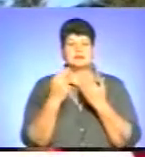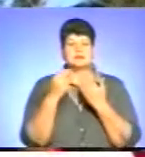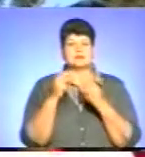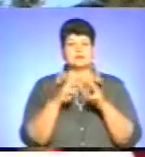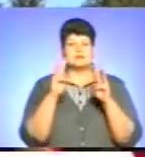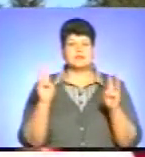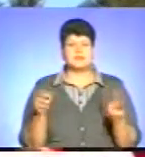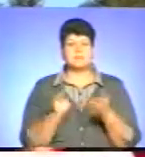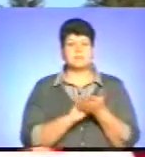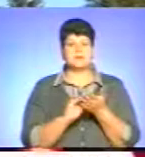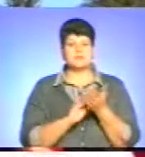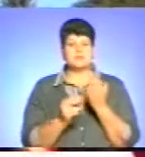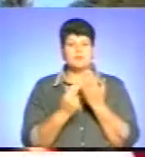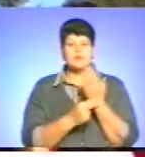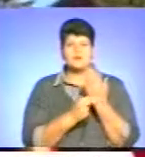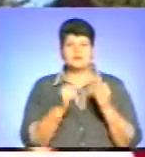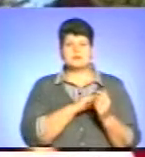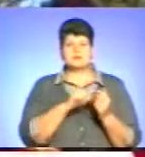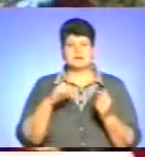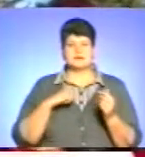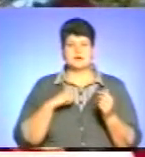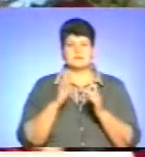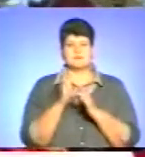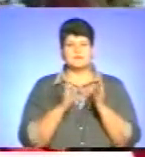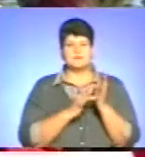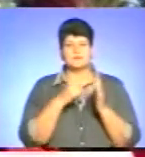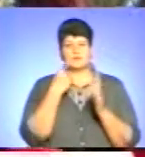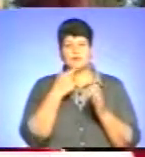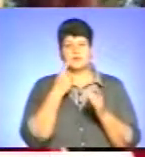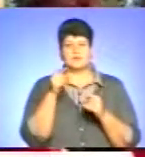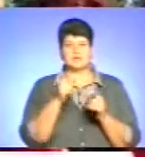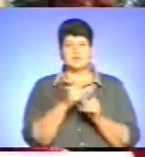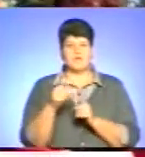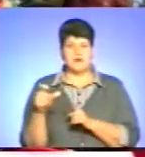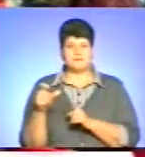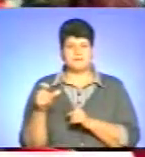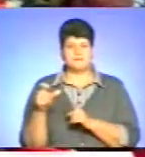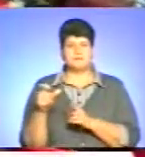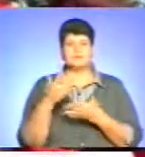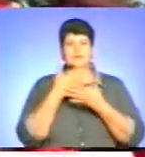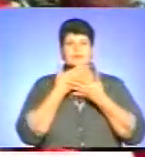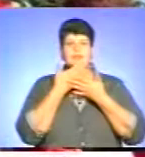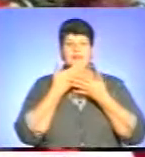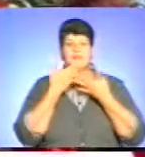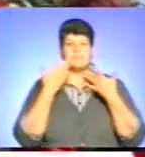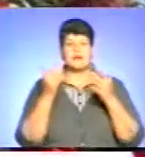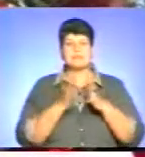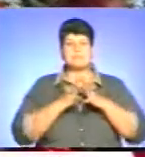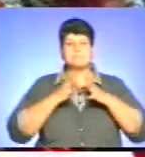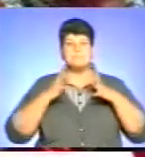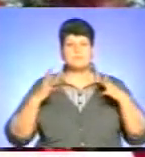сам Христос Господь, каже такі слова. Немає більшої